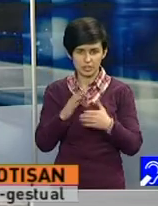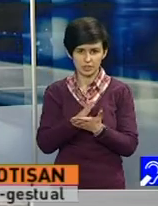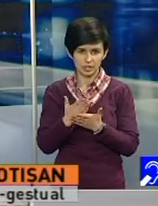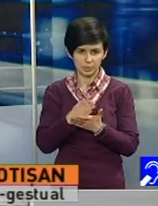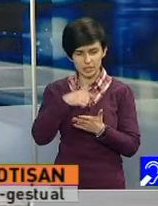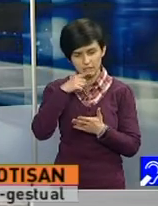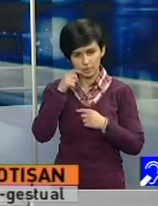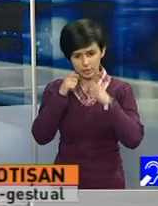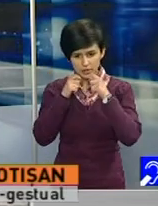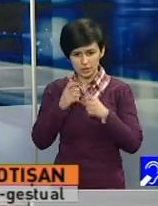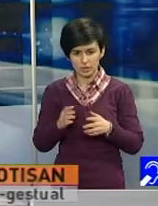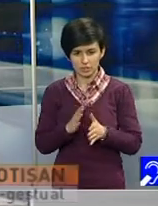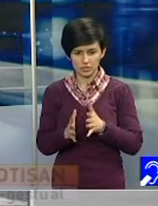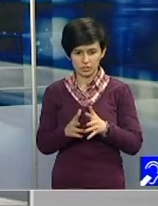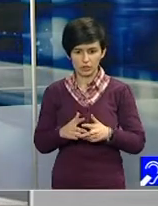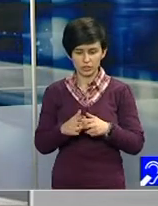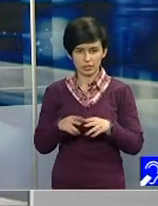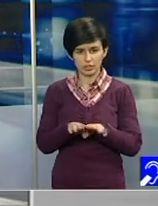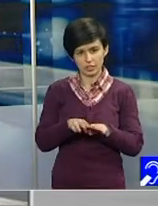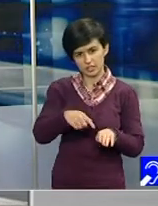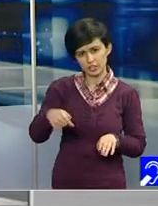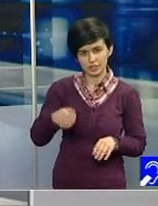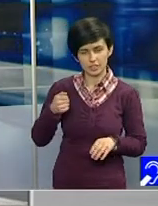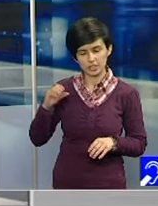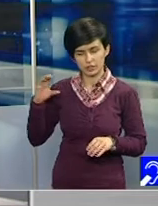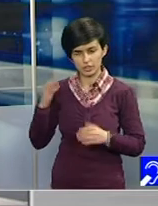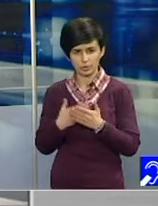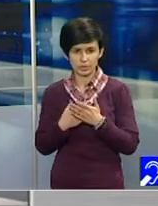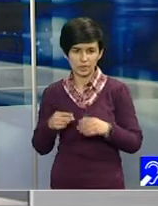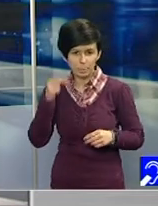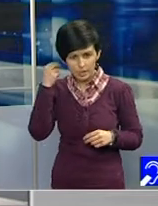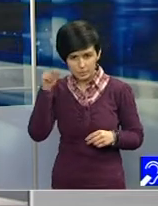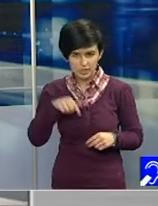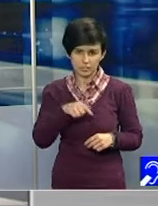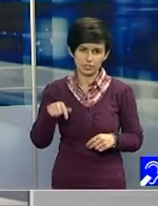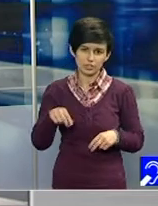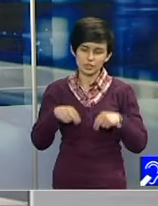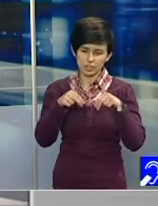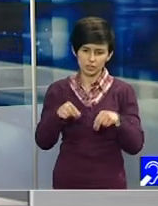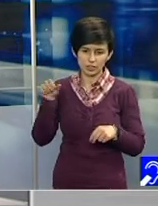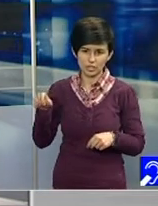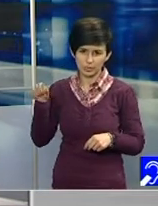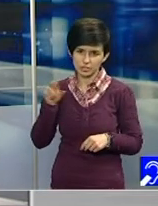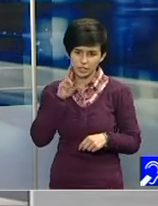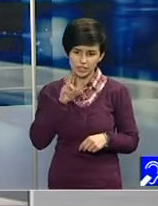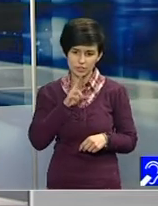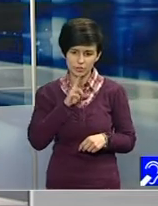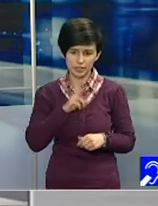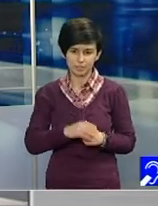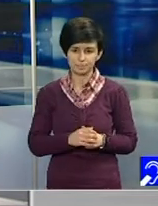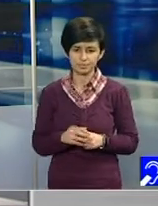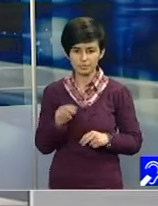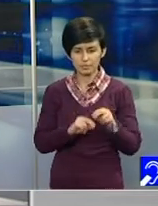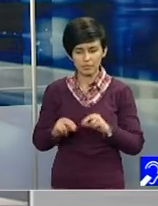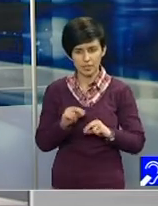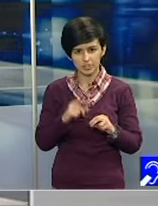și în limbaj mimico-gestual de către colega noastră Adelina Ciocotișan, asta pentru ca mesajul nostru să ajungă și la persoanele cu deficiențe de auz. Asociația